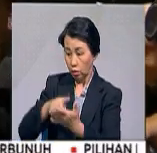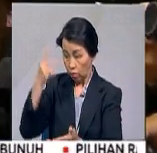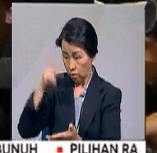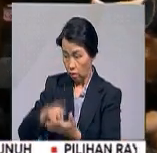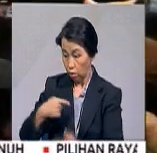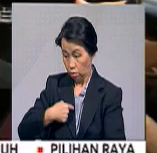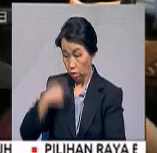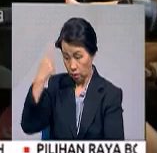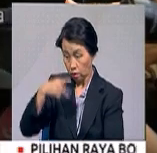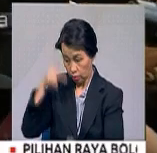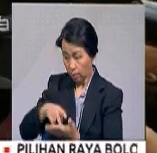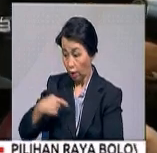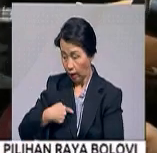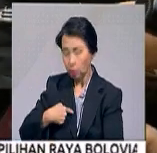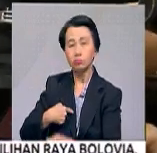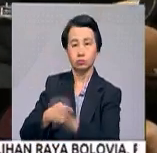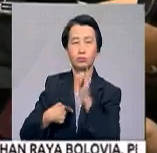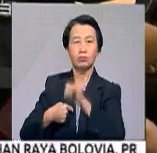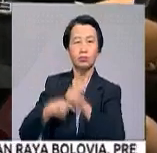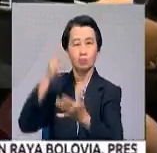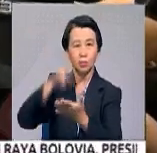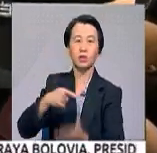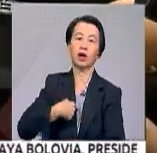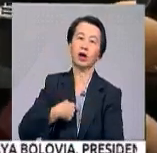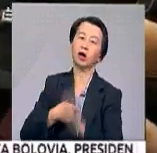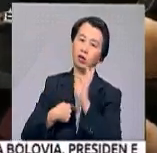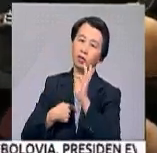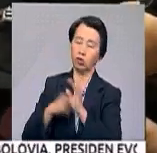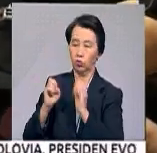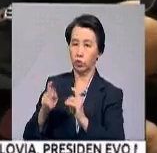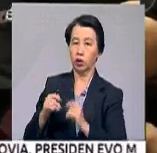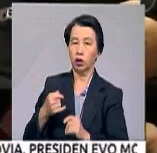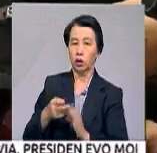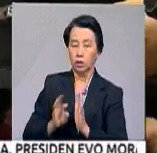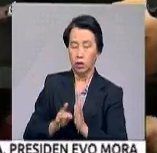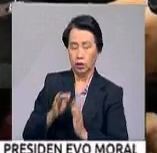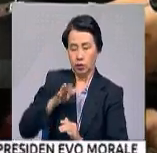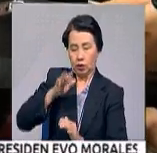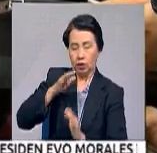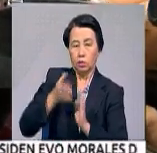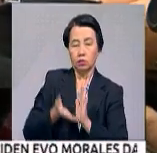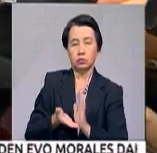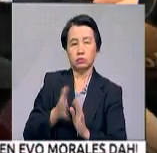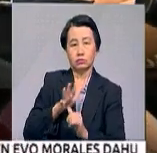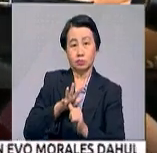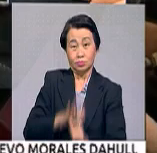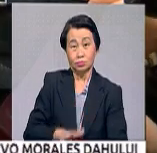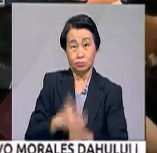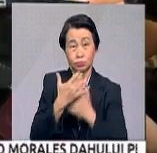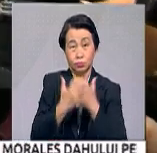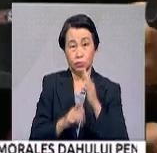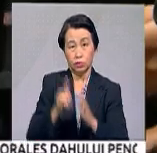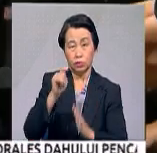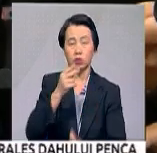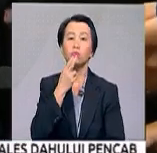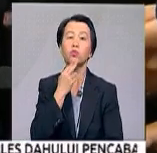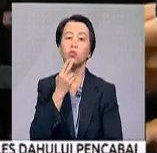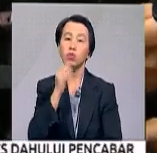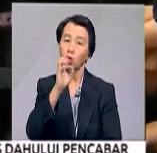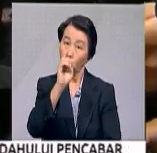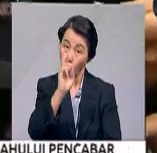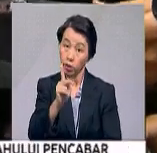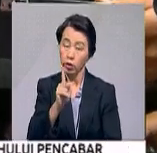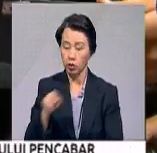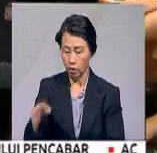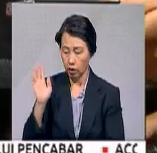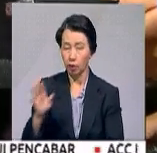tanya ni kenal tak? Siapa dia kenal? Dan blood pressure pun naik dah semua dan gula pun okey. Jadi dia